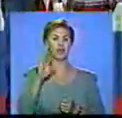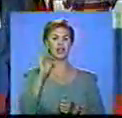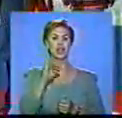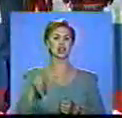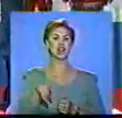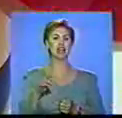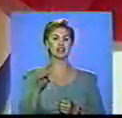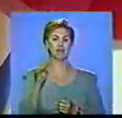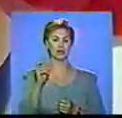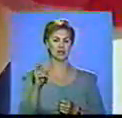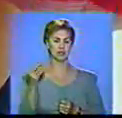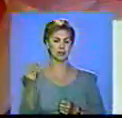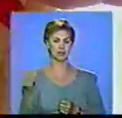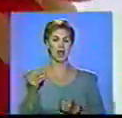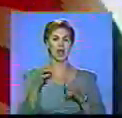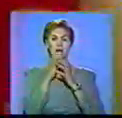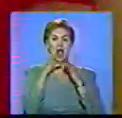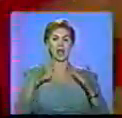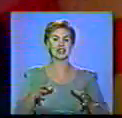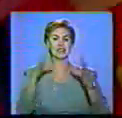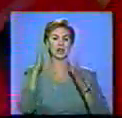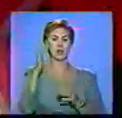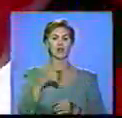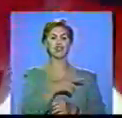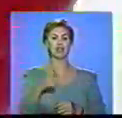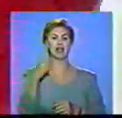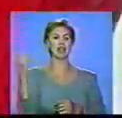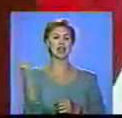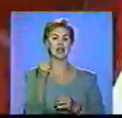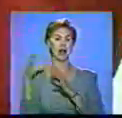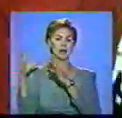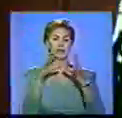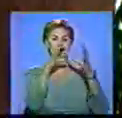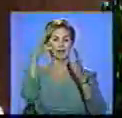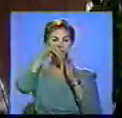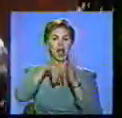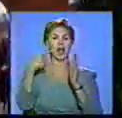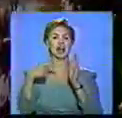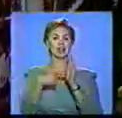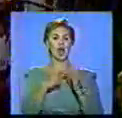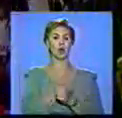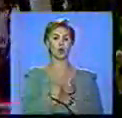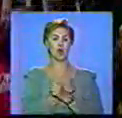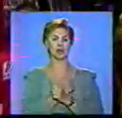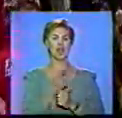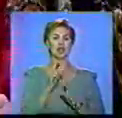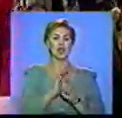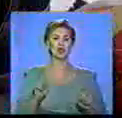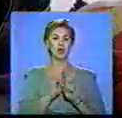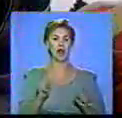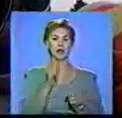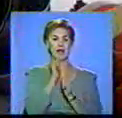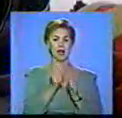Железноводска. Аэростаты, которые в течение недели будут бороздить небесные просторы над городами-курортами, индивидуальны по своей